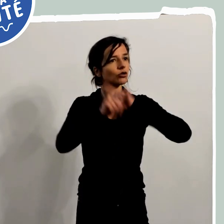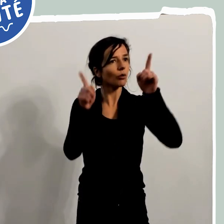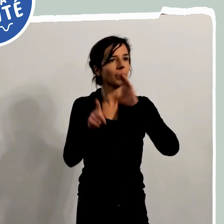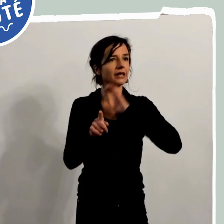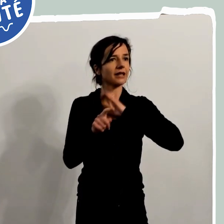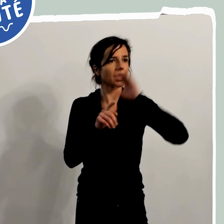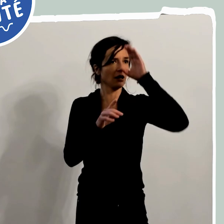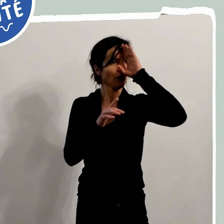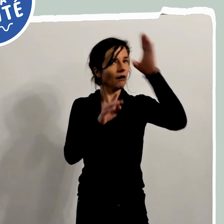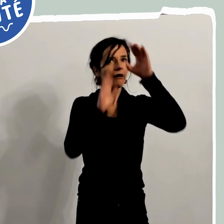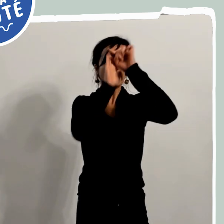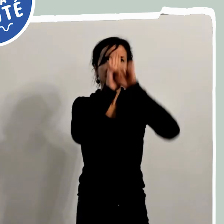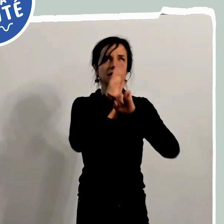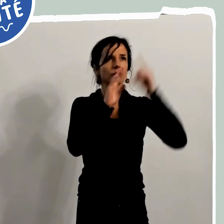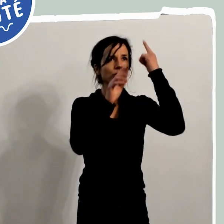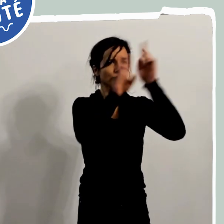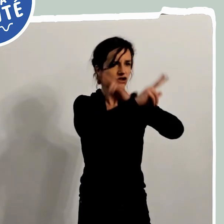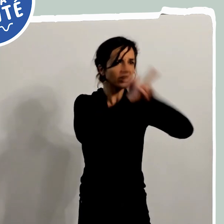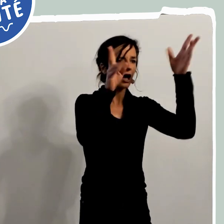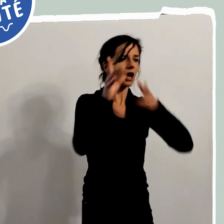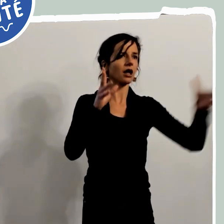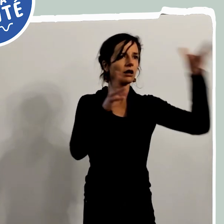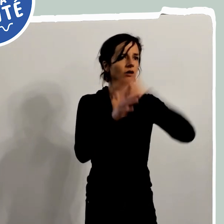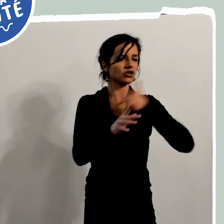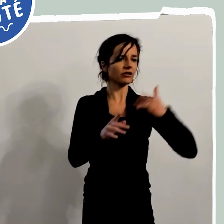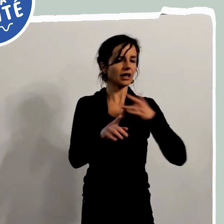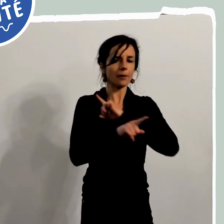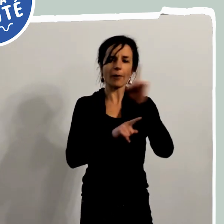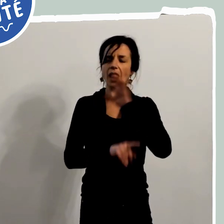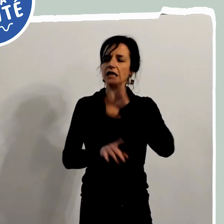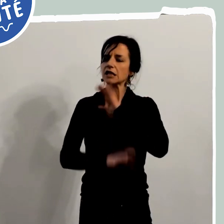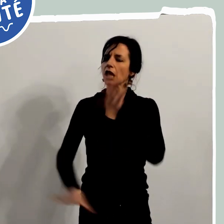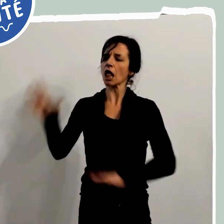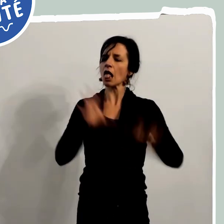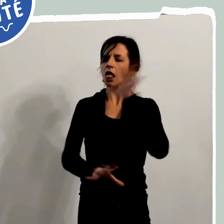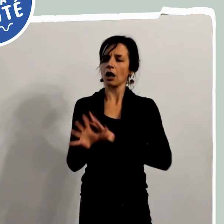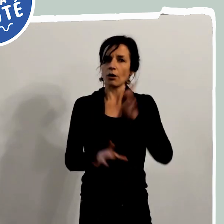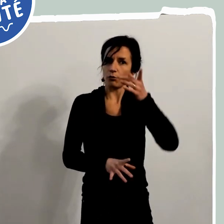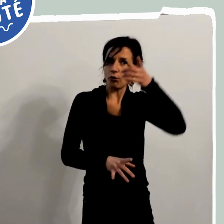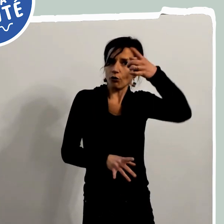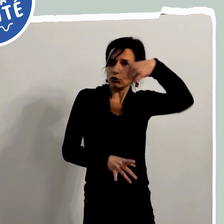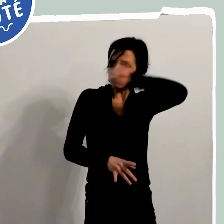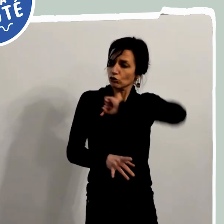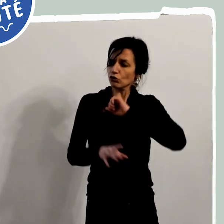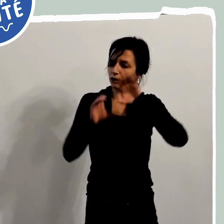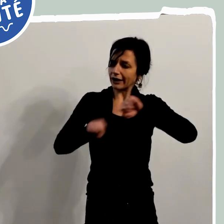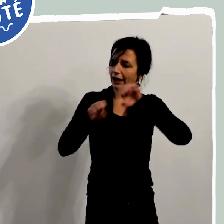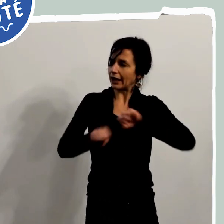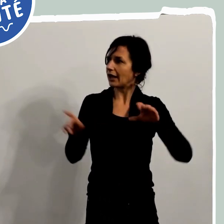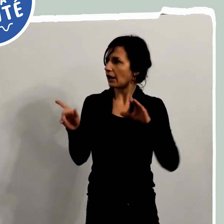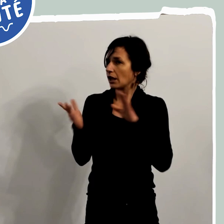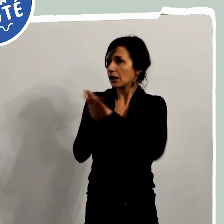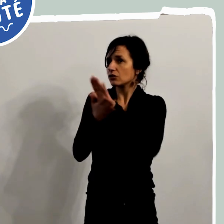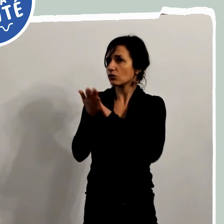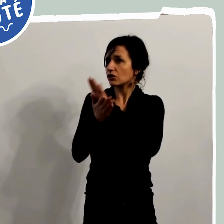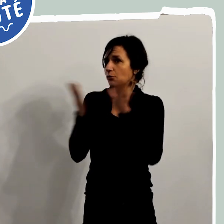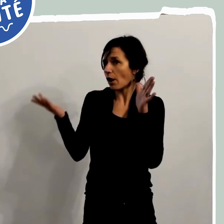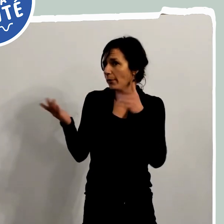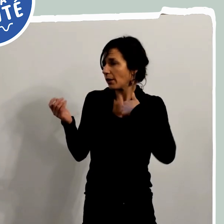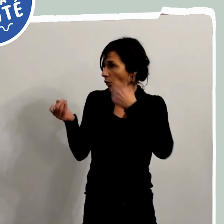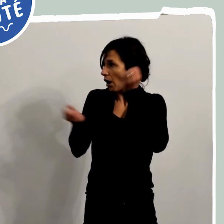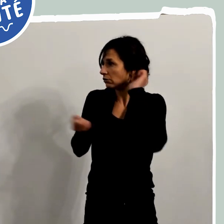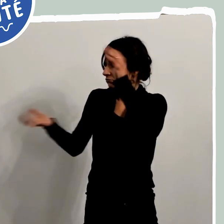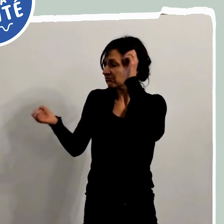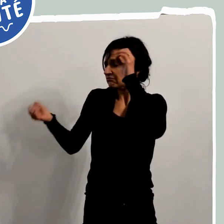une recherche éthique générale et pas prendre un pansement, un cachet pour soigner quelque chose qu'on a créé nous-mêmes, pas vous, mais le monde. Oui, excusez-moi de vous